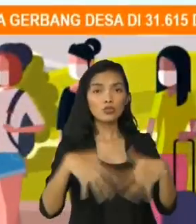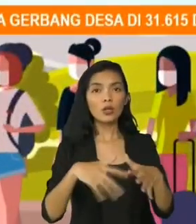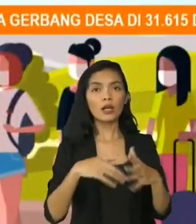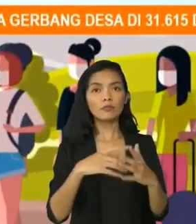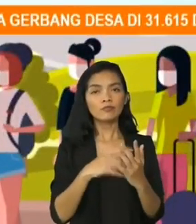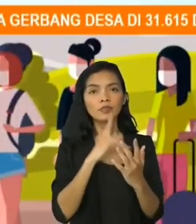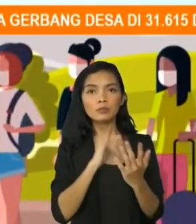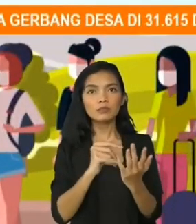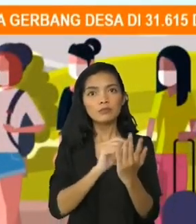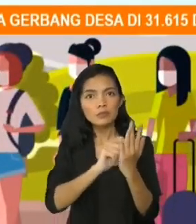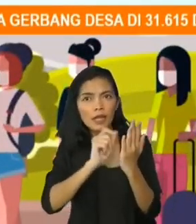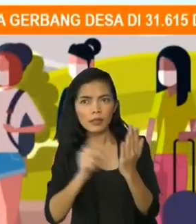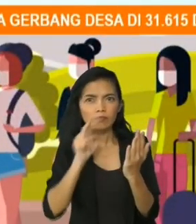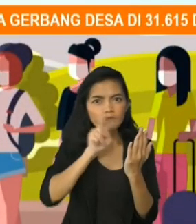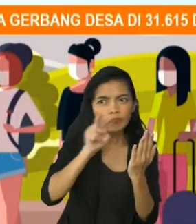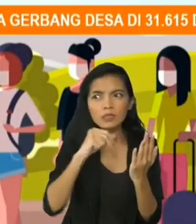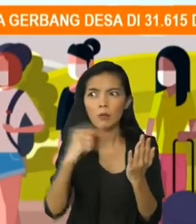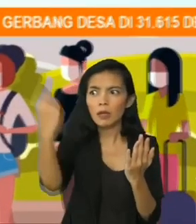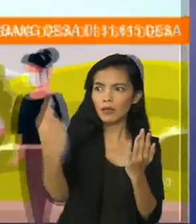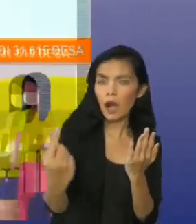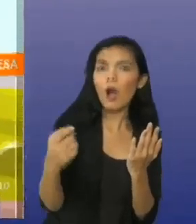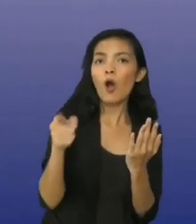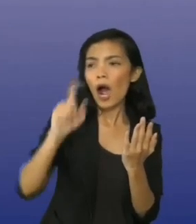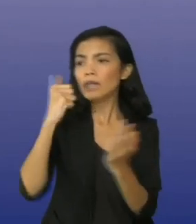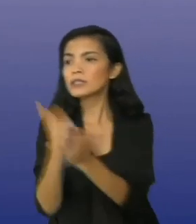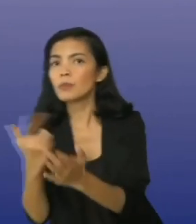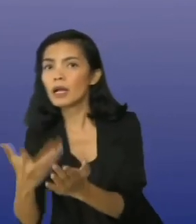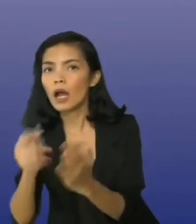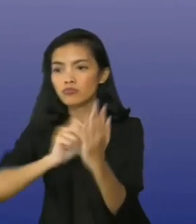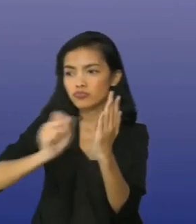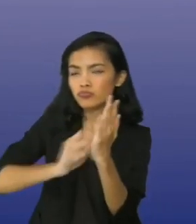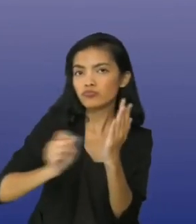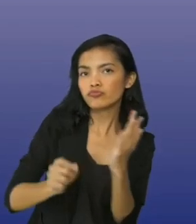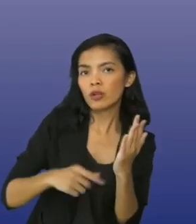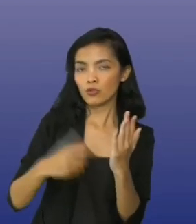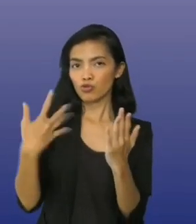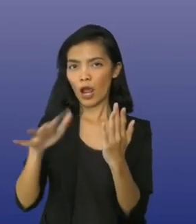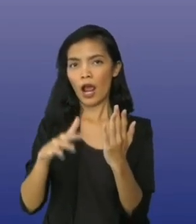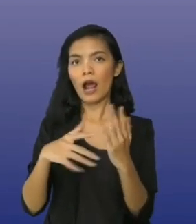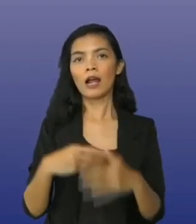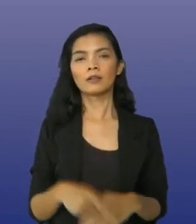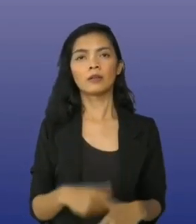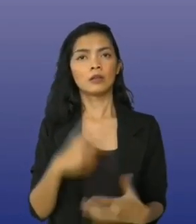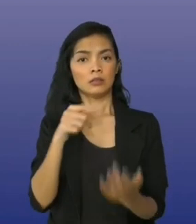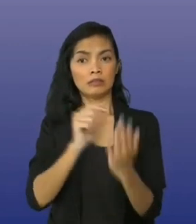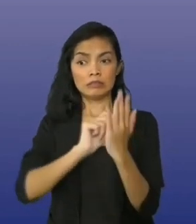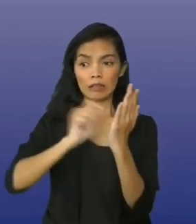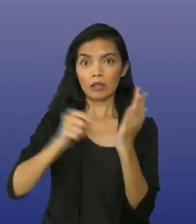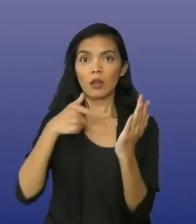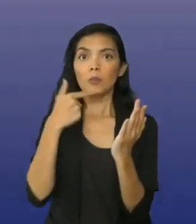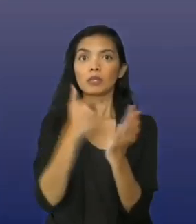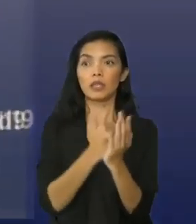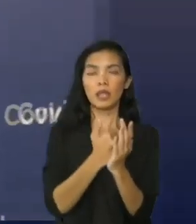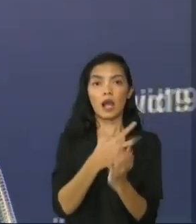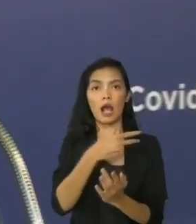aktivitas melakukan pemantauan terhadap pemudik ini penting sekali karena dengan